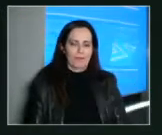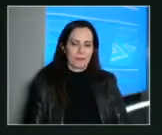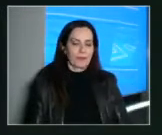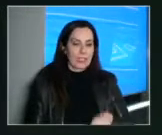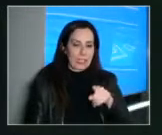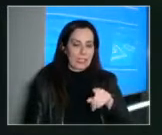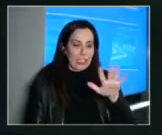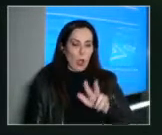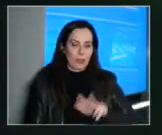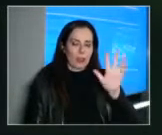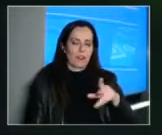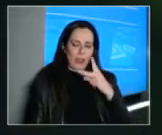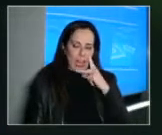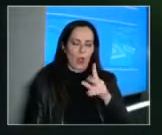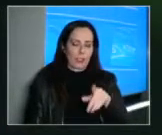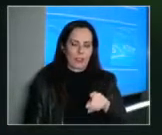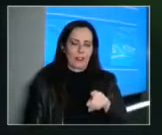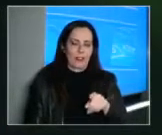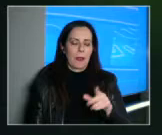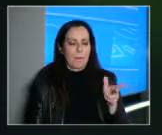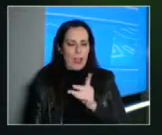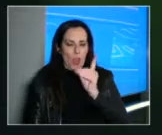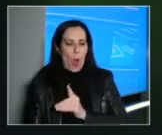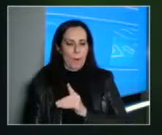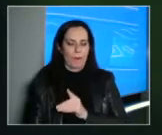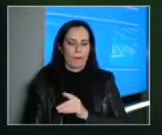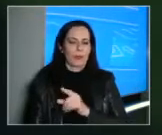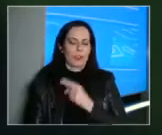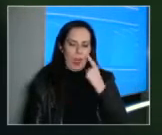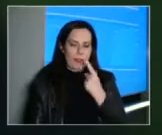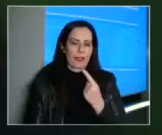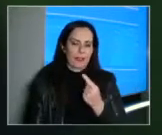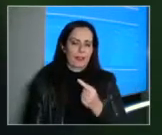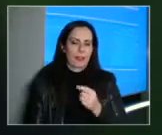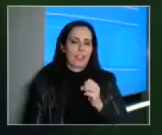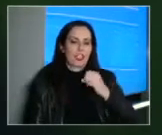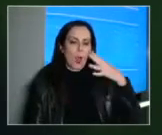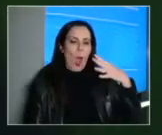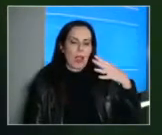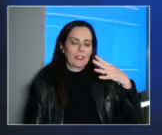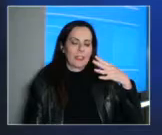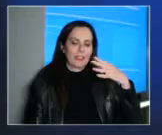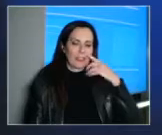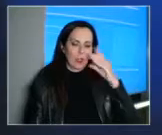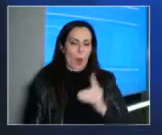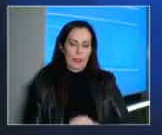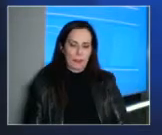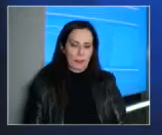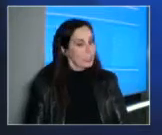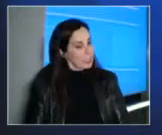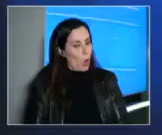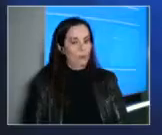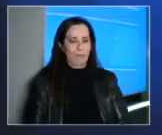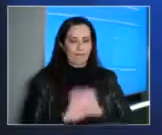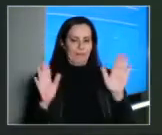זה זוהר צפוני, אבל גם אפשר לראות את זה בכותב הדרומי, אז זה נקרא שם, זה נקרא זוהר דרומי. זהו,